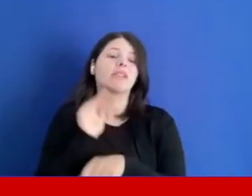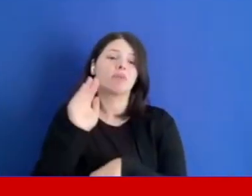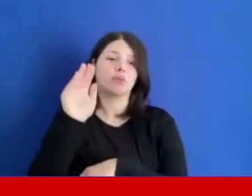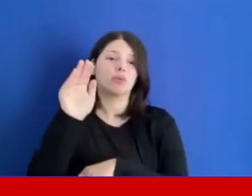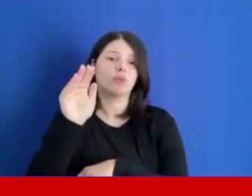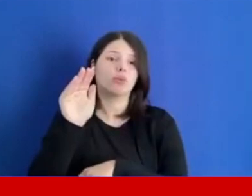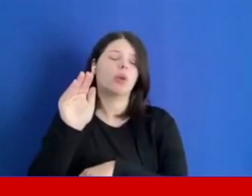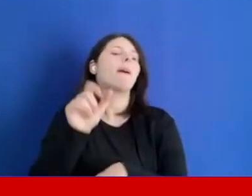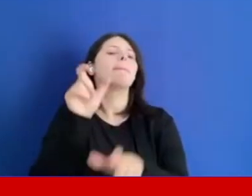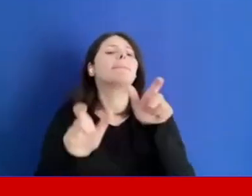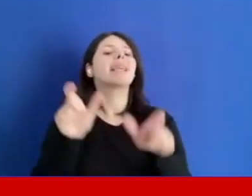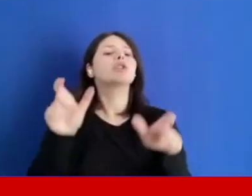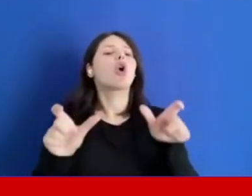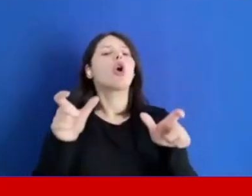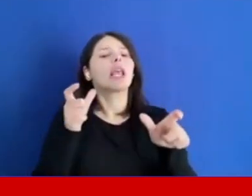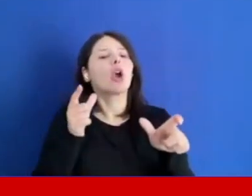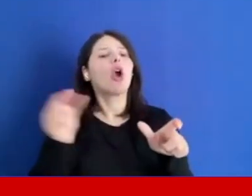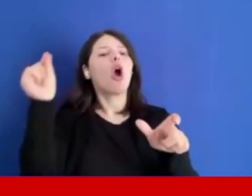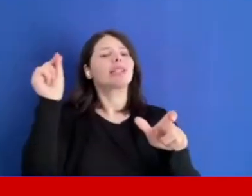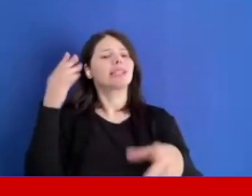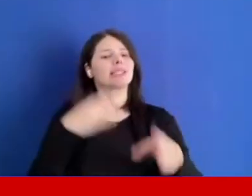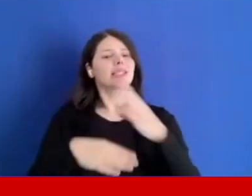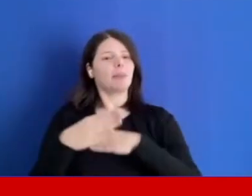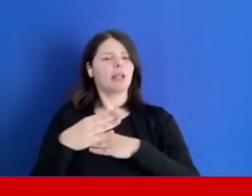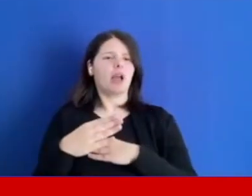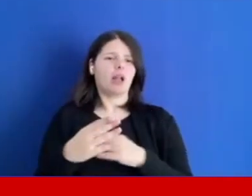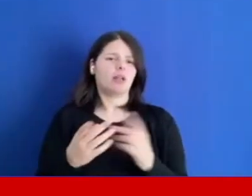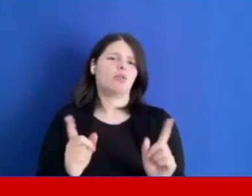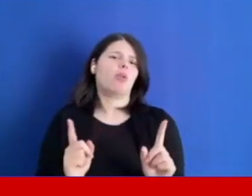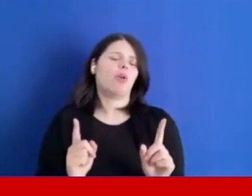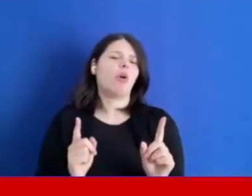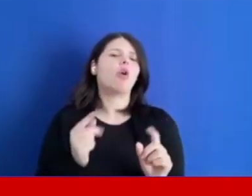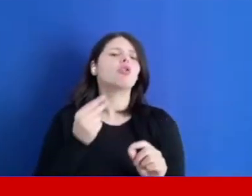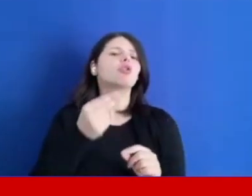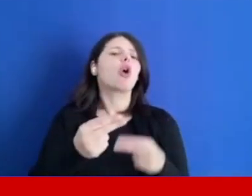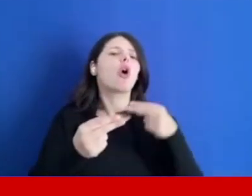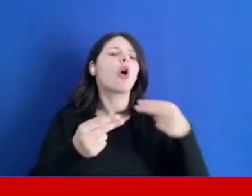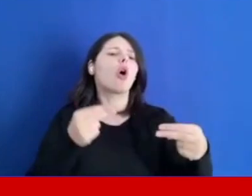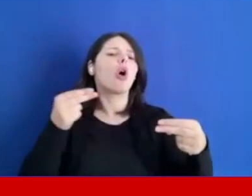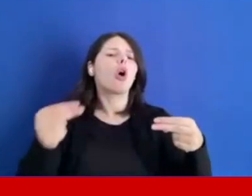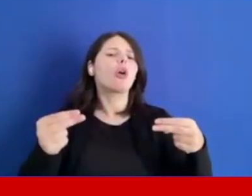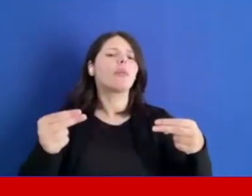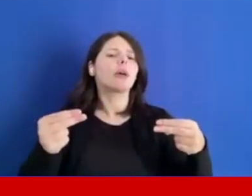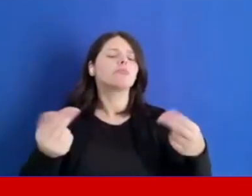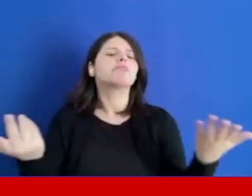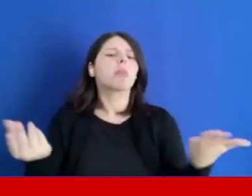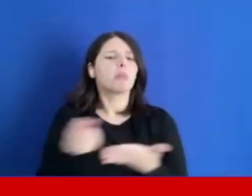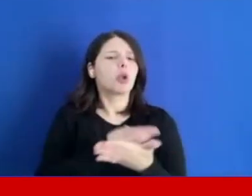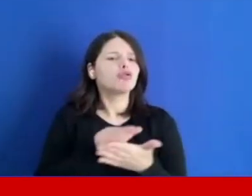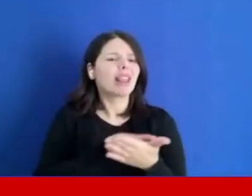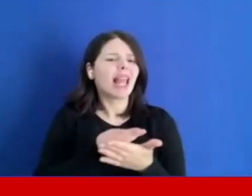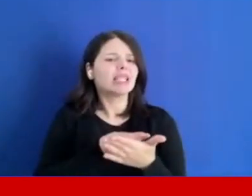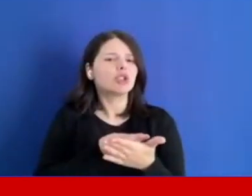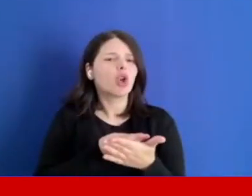con disabilità, ma chiamiamoci per nome, parliamo di progettazione, non di